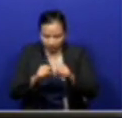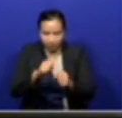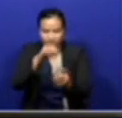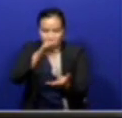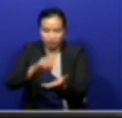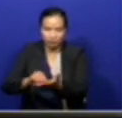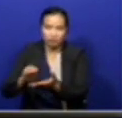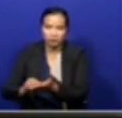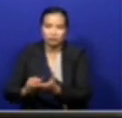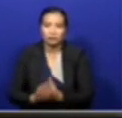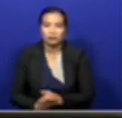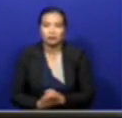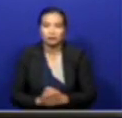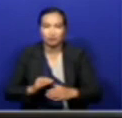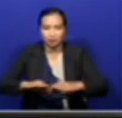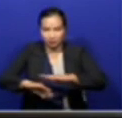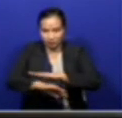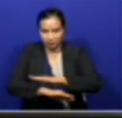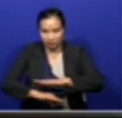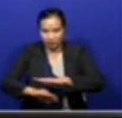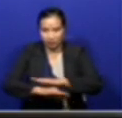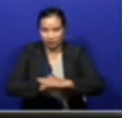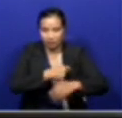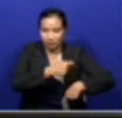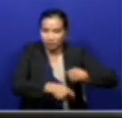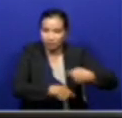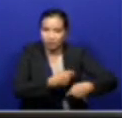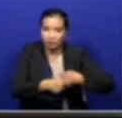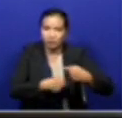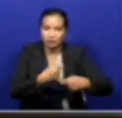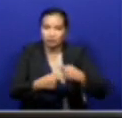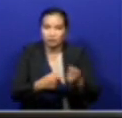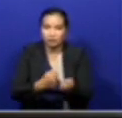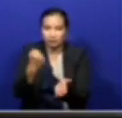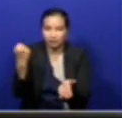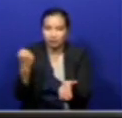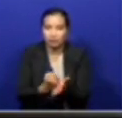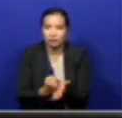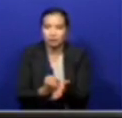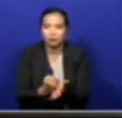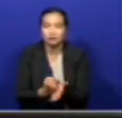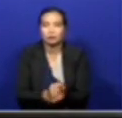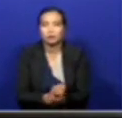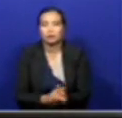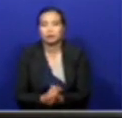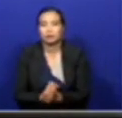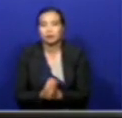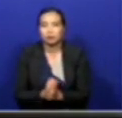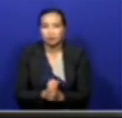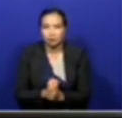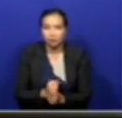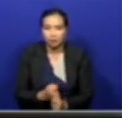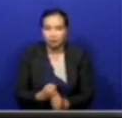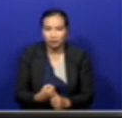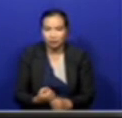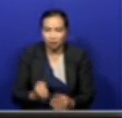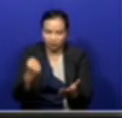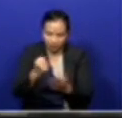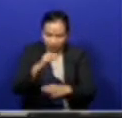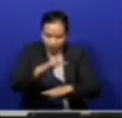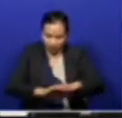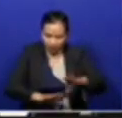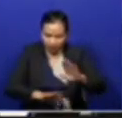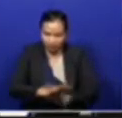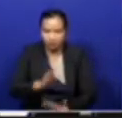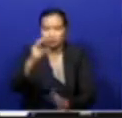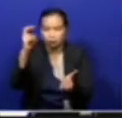าหลักฐานการจ่ายเงินไม่ประทับคำว่าจ่ายเงินแล้วไม่ลงลายมือชื่อรับร